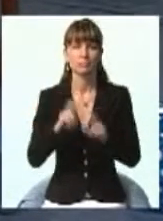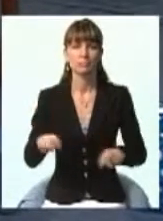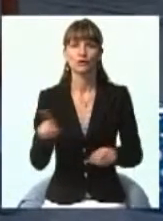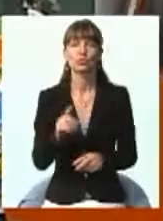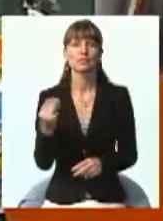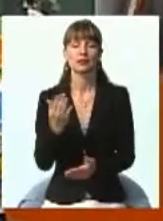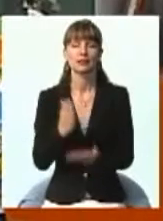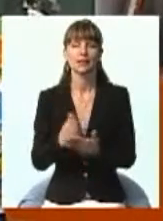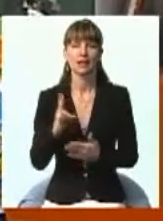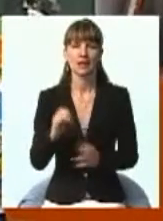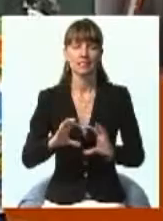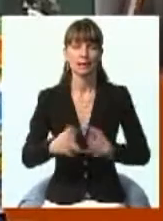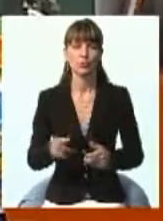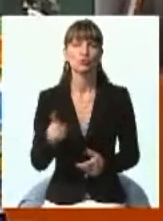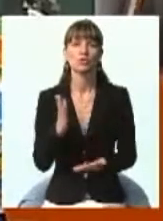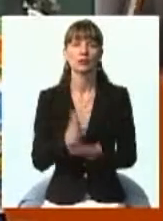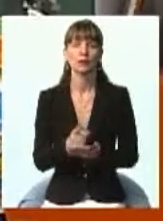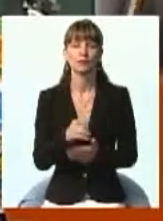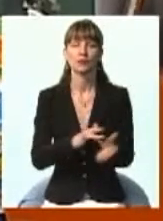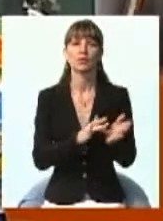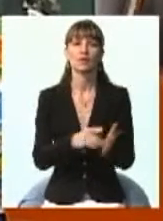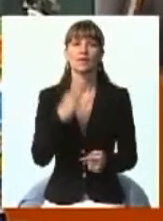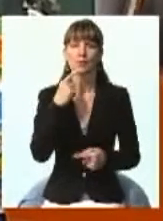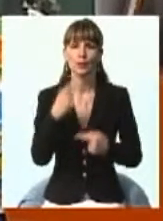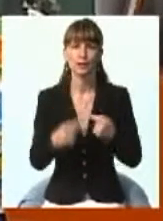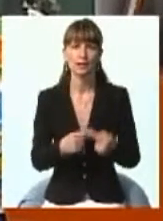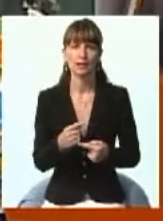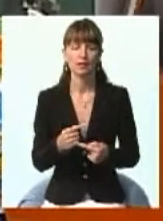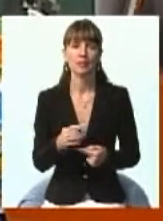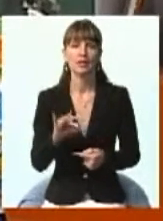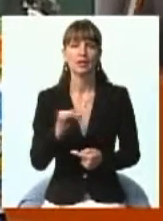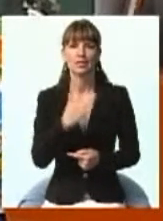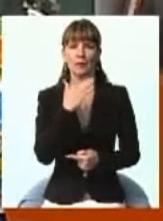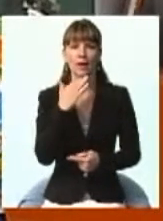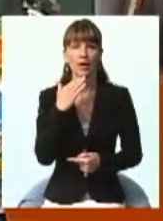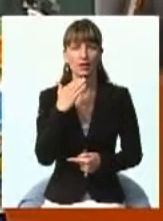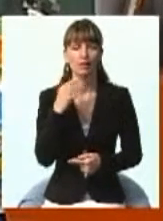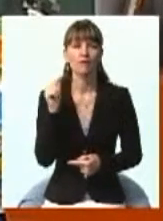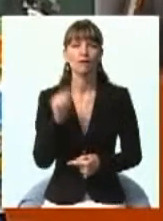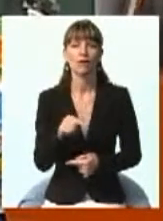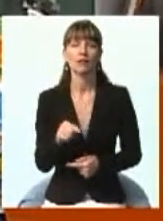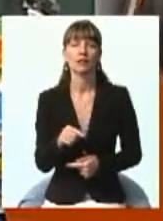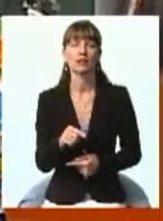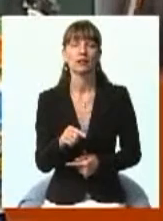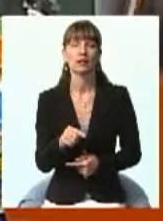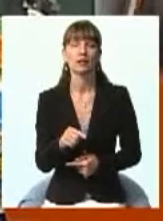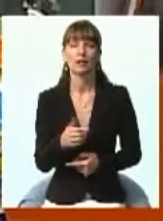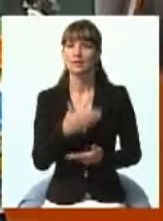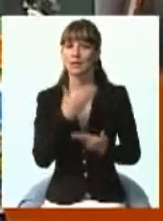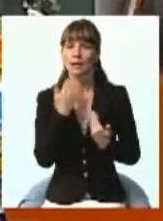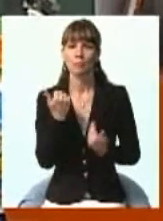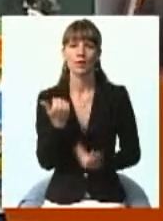на землі? Вони подорожують постійно, і багато вони... Немає їх